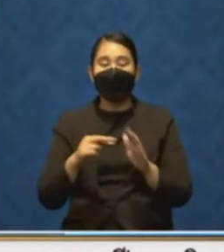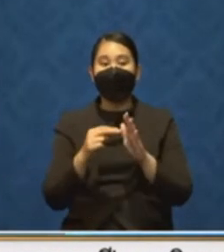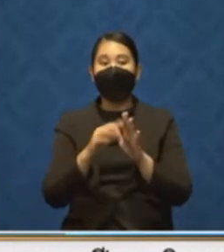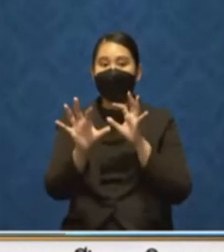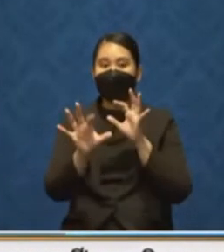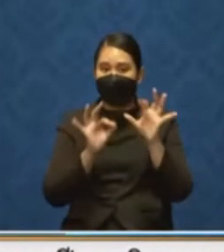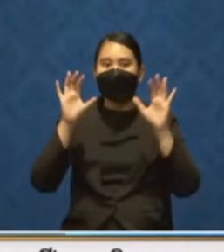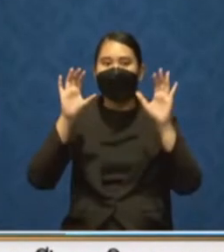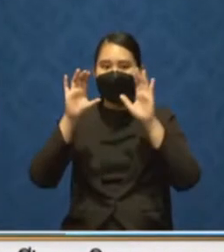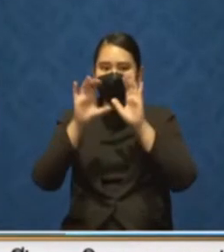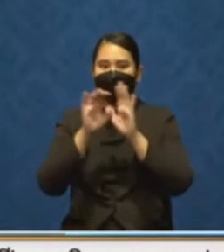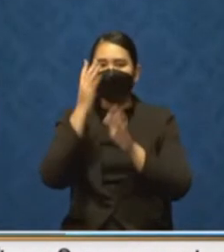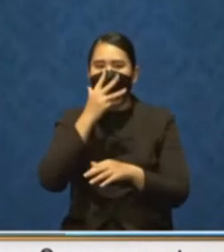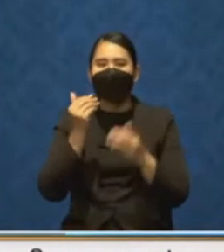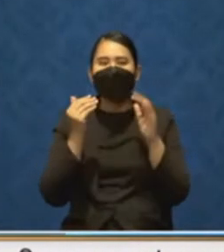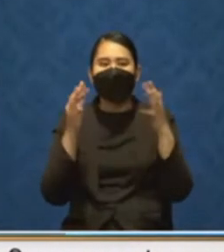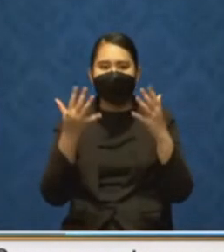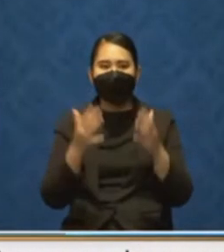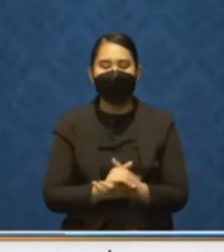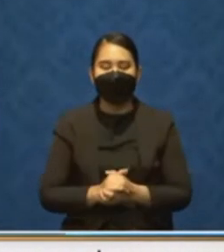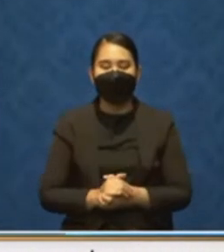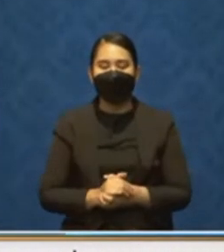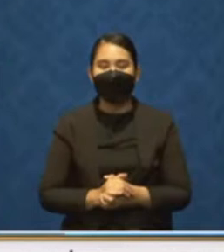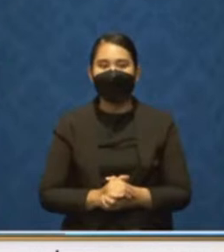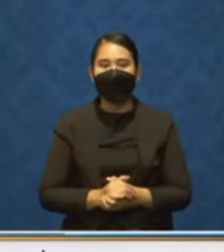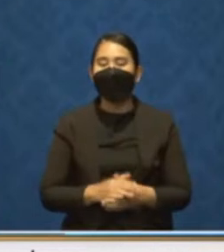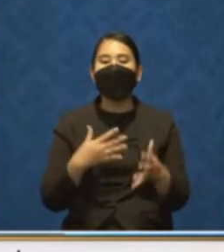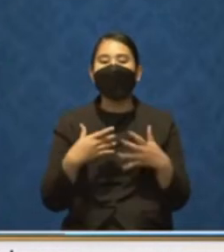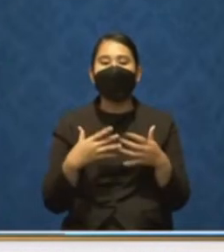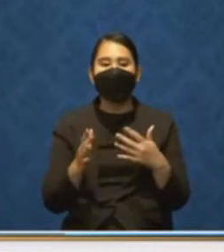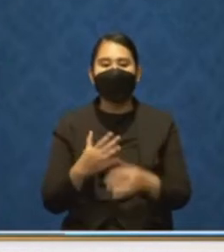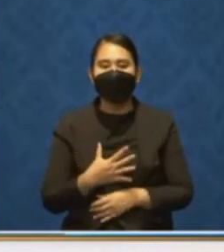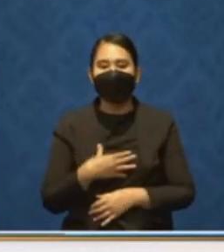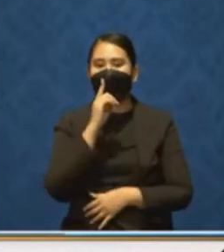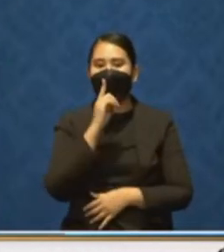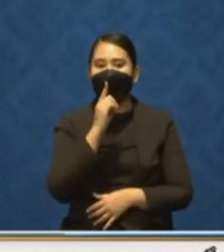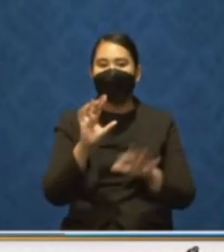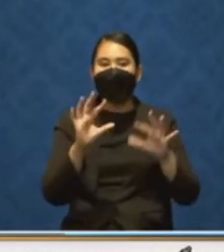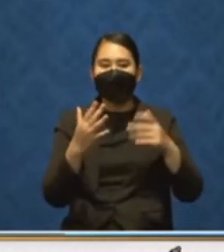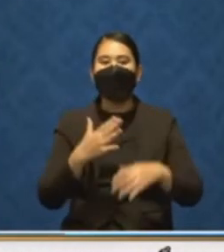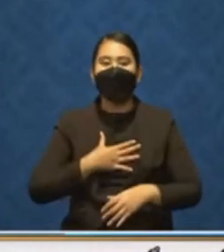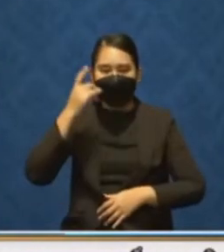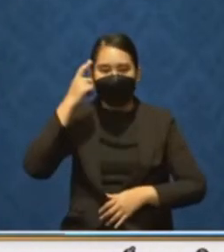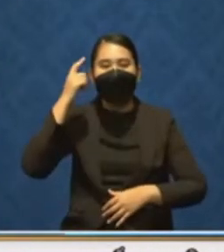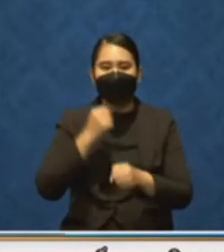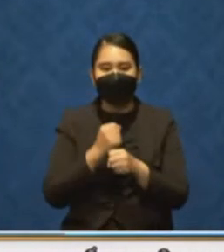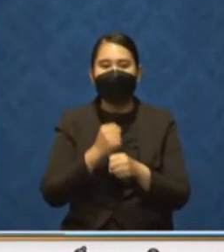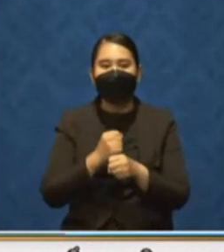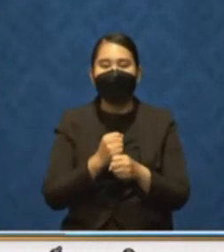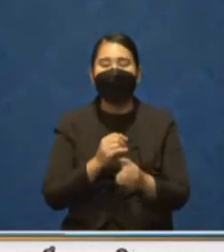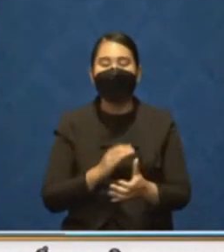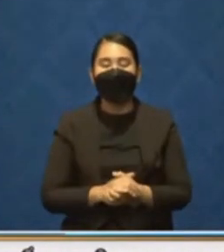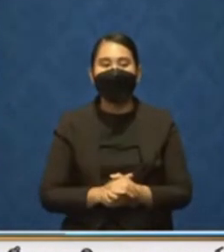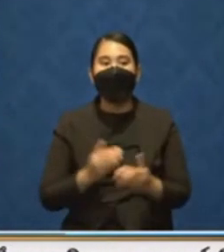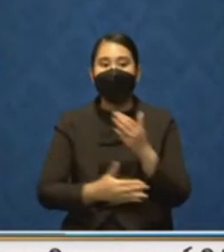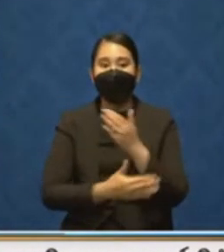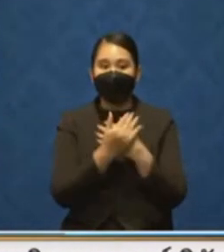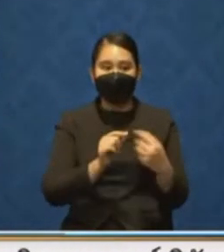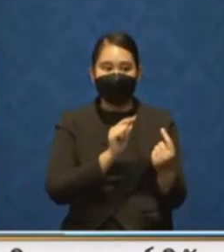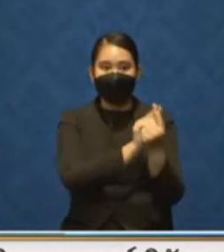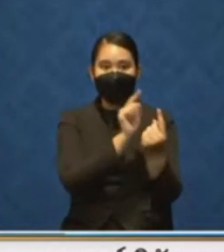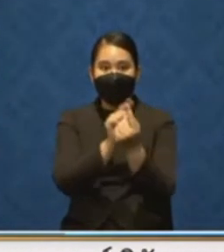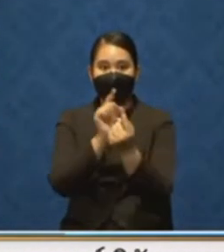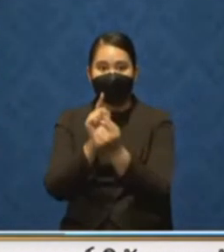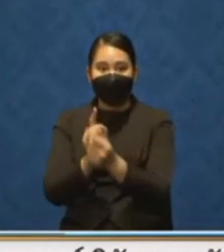ภาพดีๆมันไม่ค่อยมีอะนะก็ก็ไม่เป็นไรผมไม่ว่าอะไรผมร่วมทำไรอยู่นะครับทั่วอากาศการประชุมผู้นำประเทศ